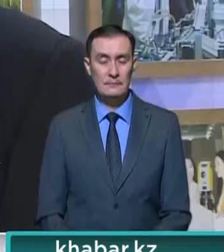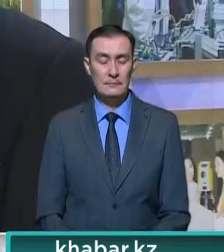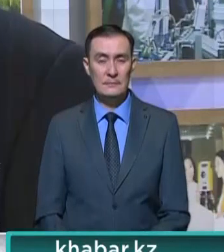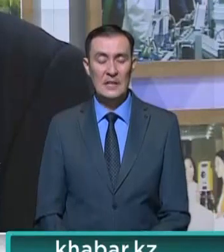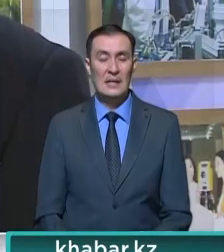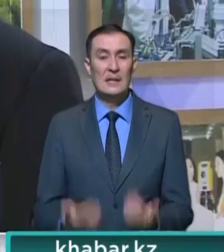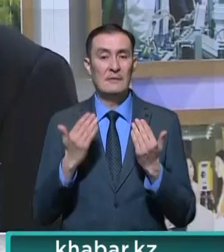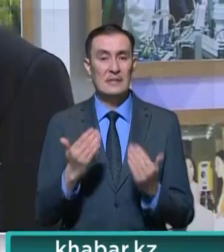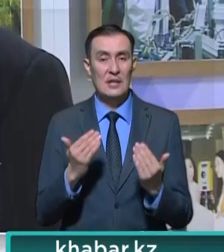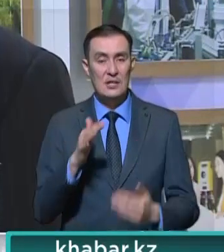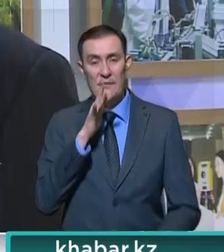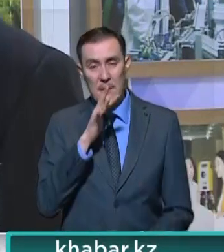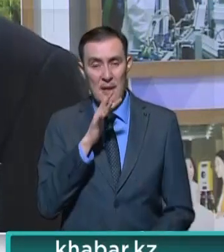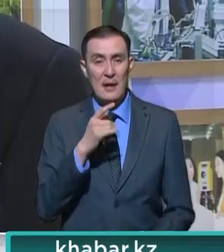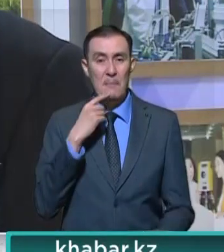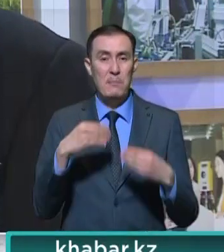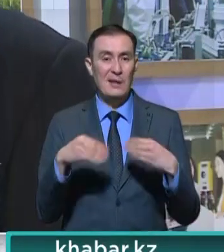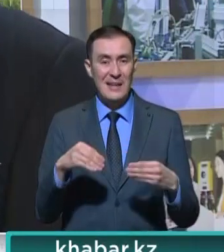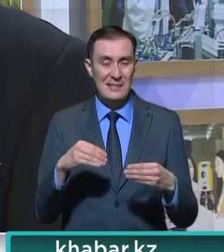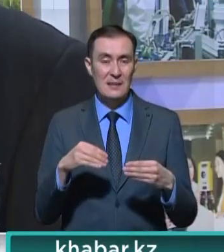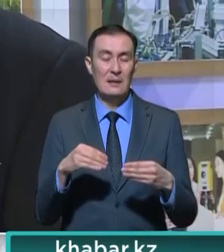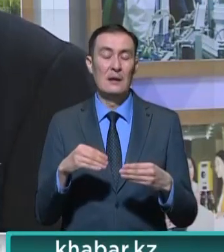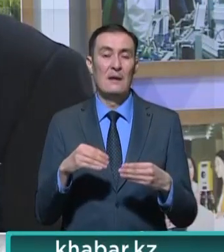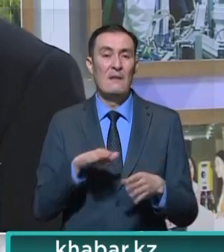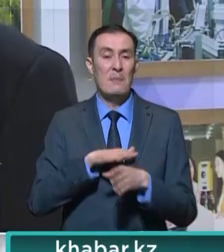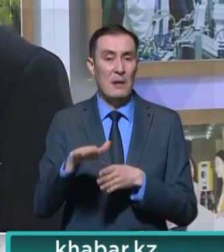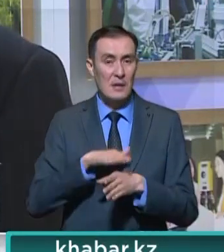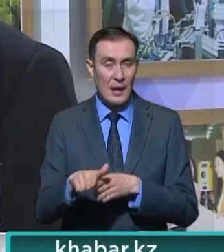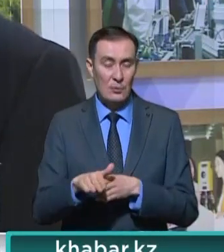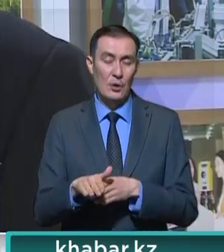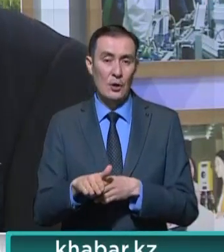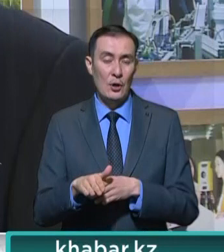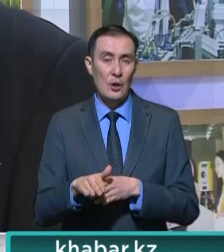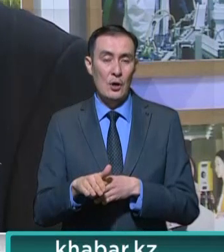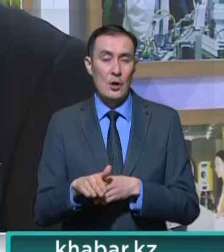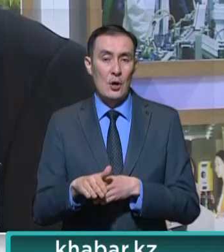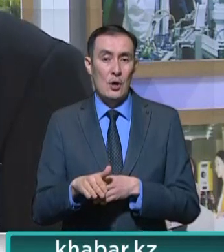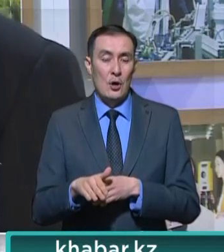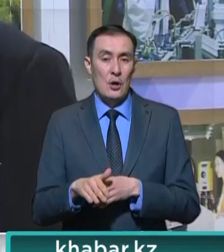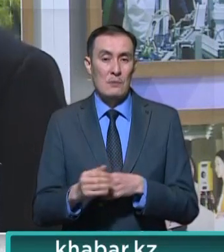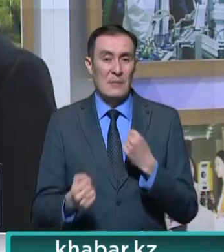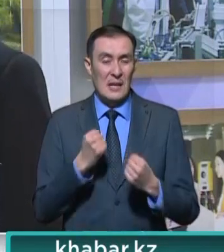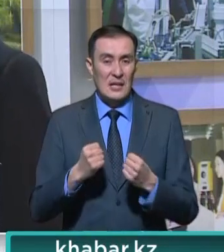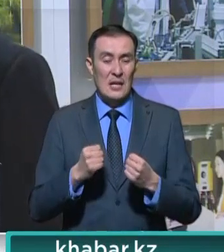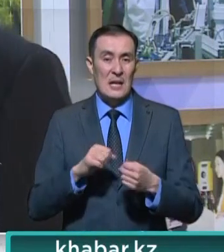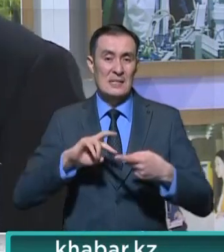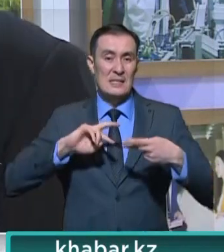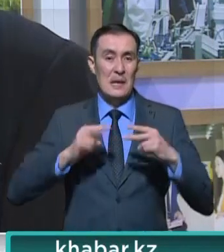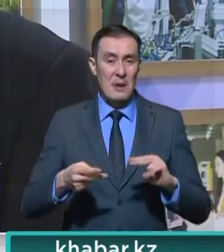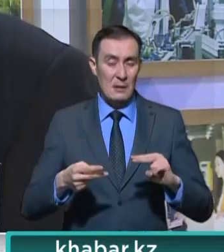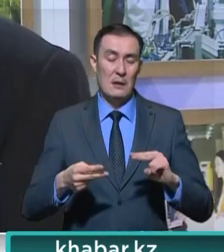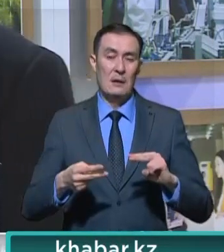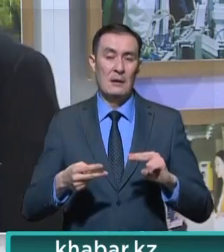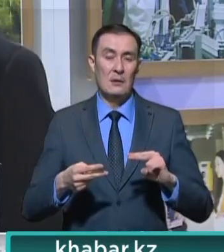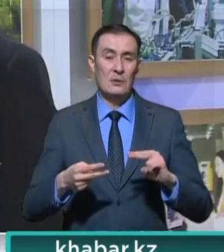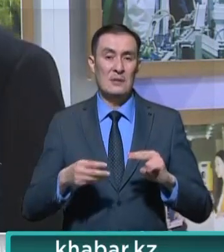В настоящее время многие эндопротезы, они выполняются, то есть монолитно замена получается